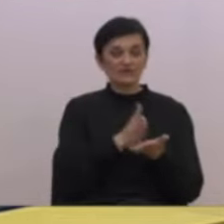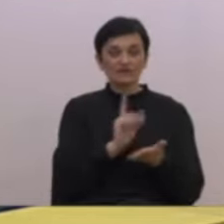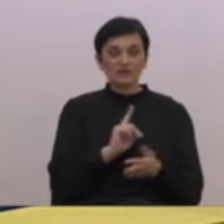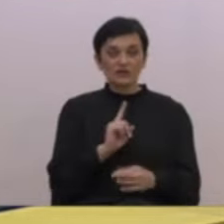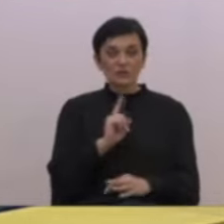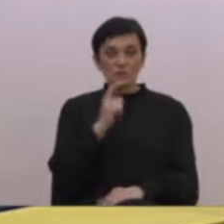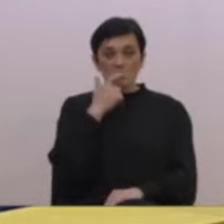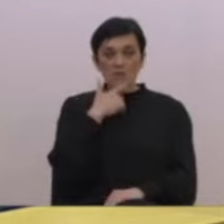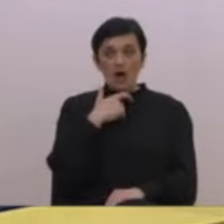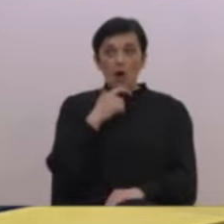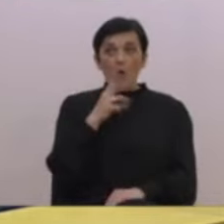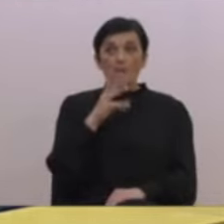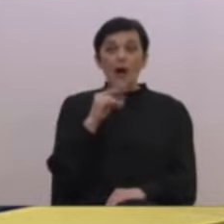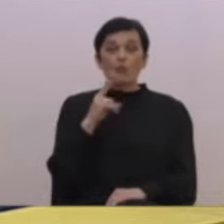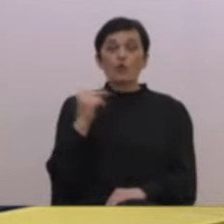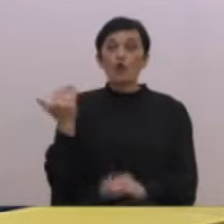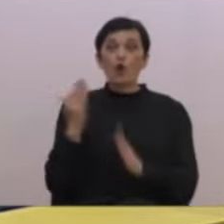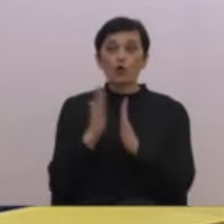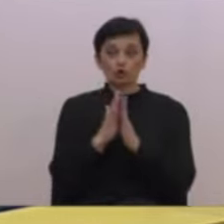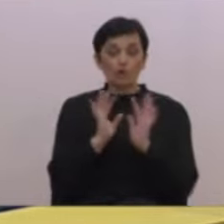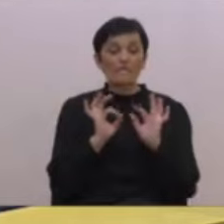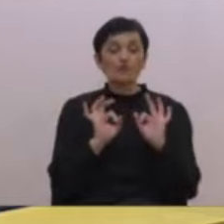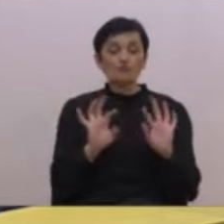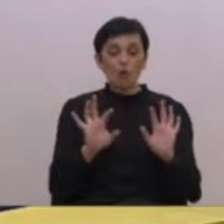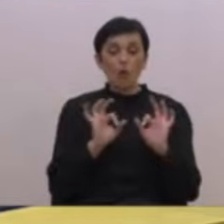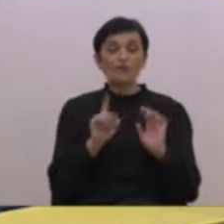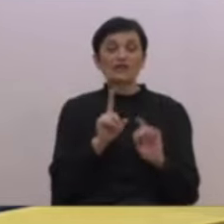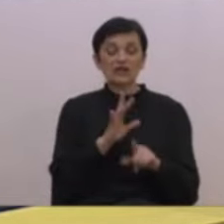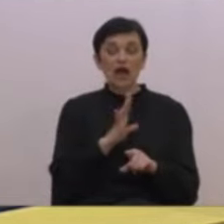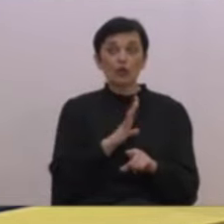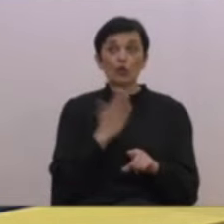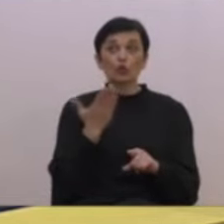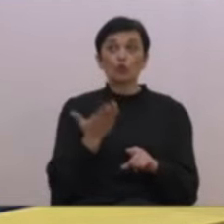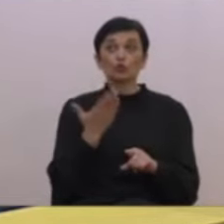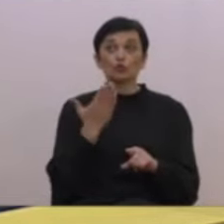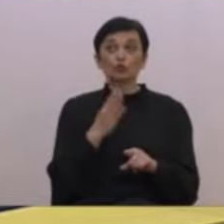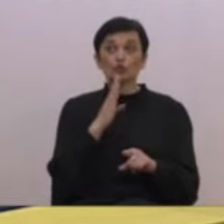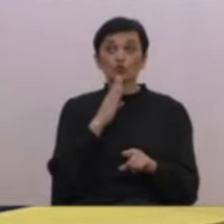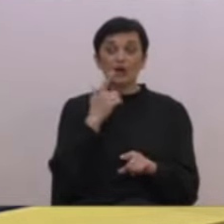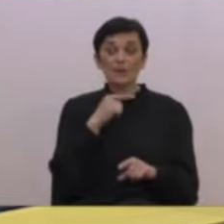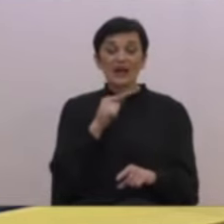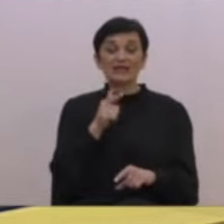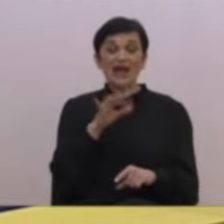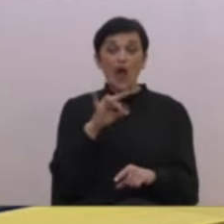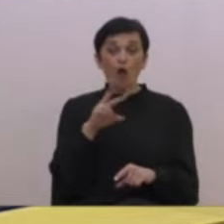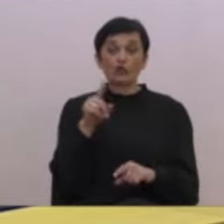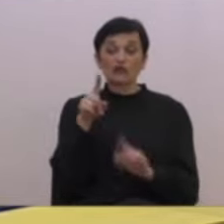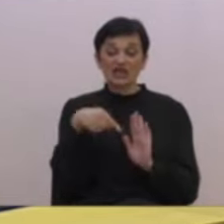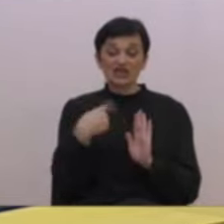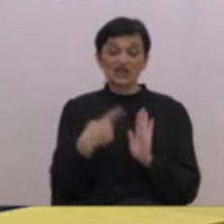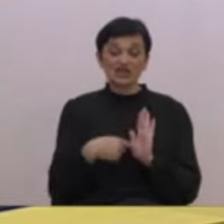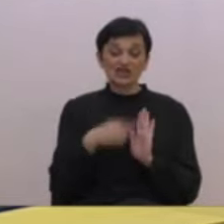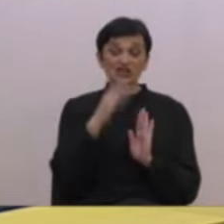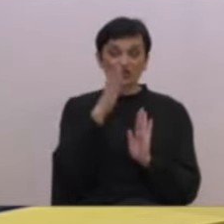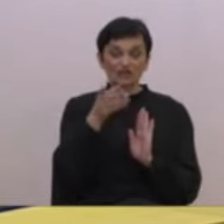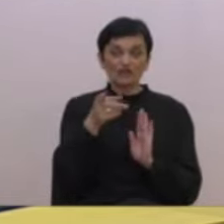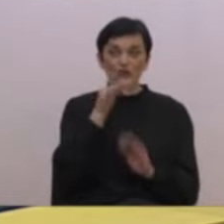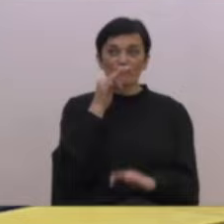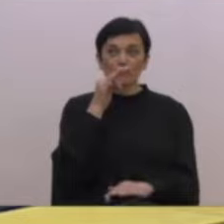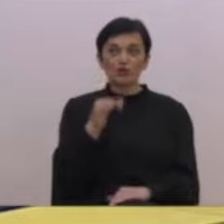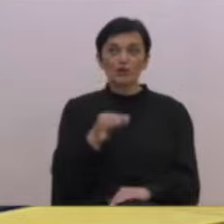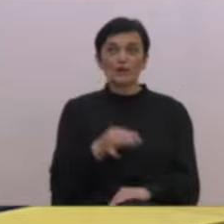Habaton Namuka Skondas, ola primul buhevi, roara, i-o dat tu, habaton Teonas, ekneba, ide kitwan. Abu